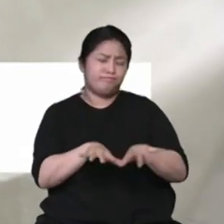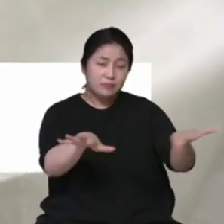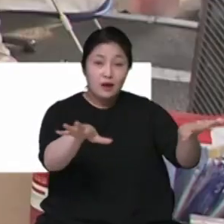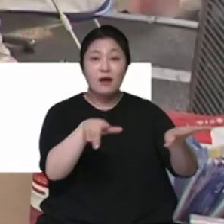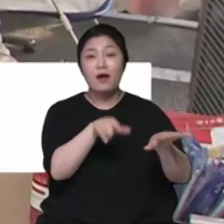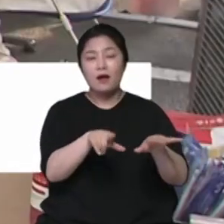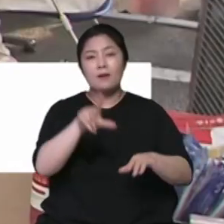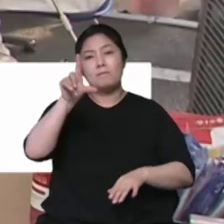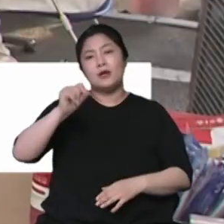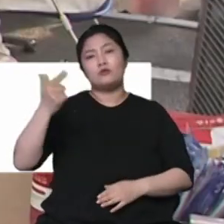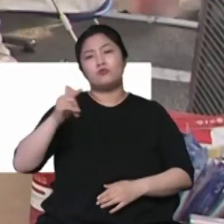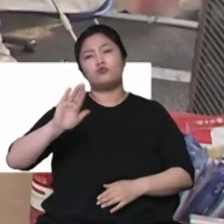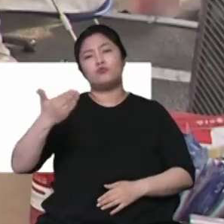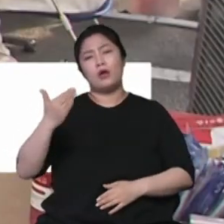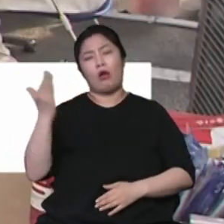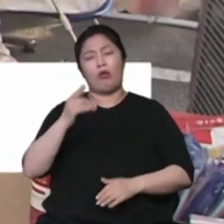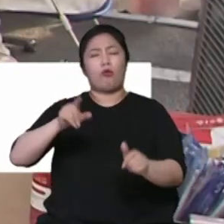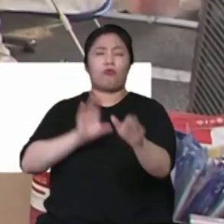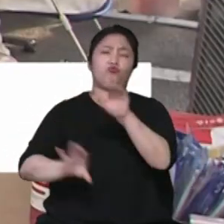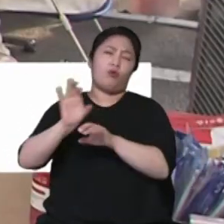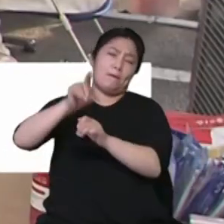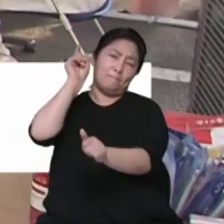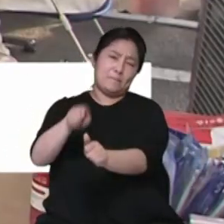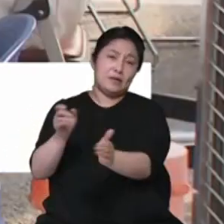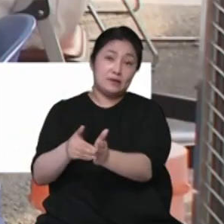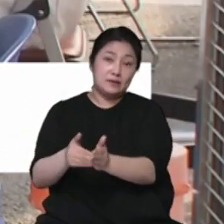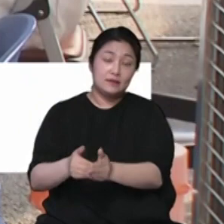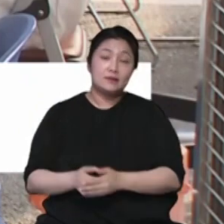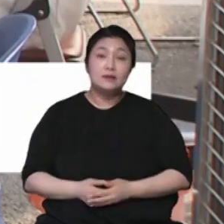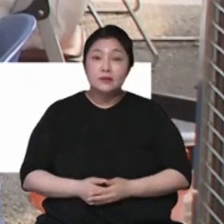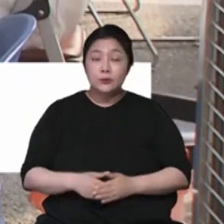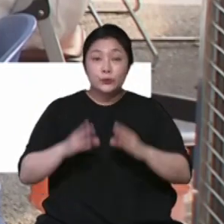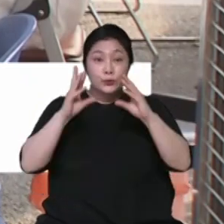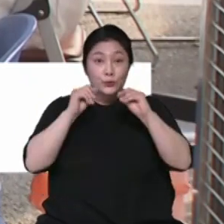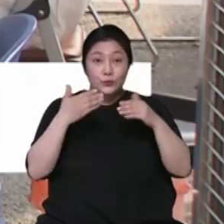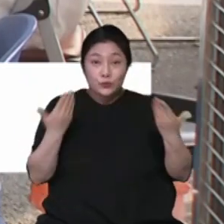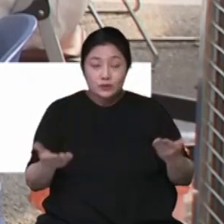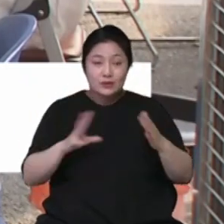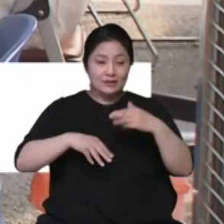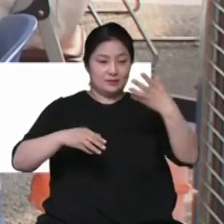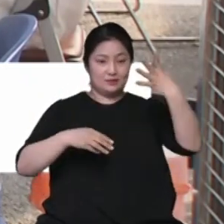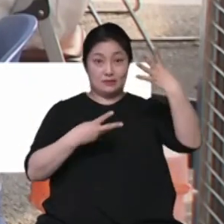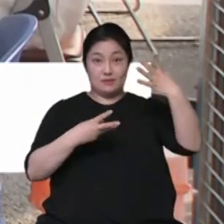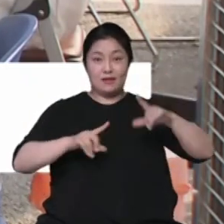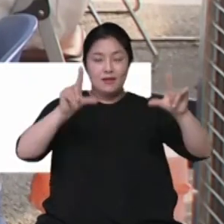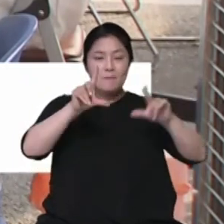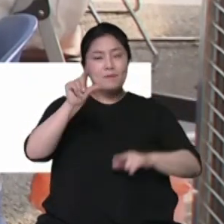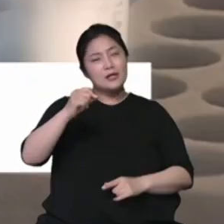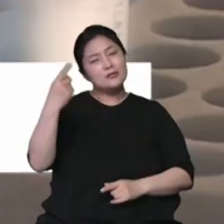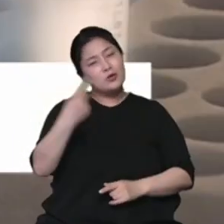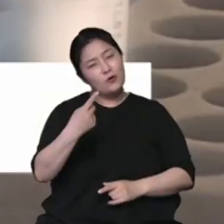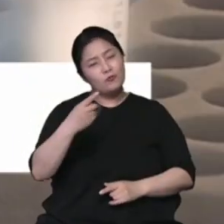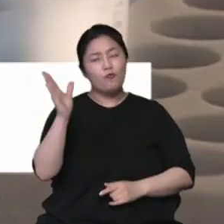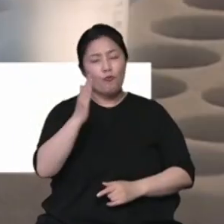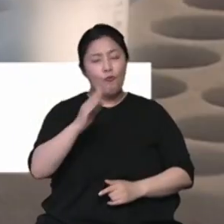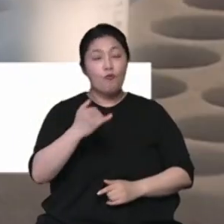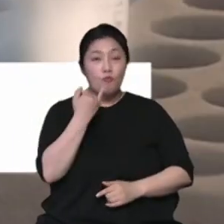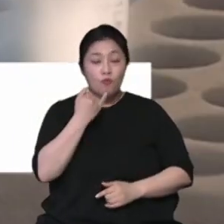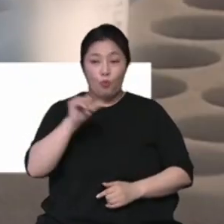이어지면서 16,900여 명이 추가 확진됐습니다. 휴일이었던 지난 3일 11,760명에